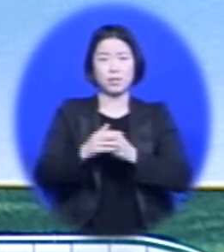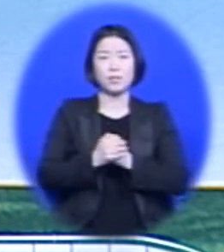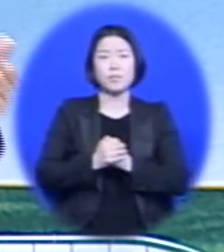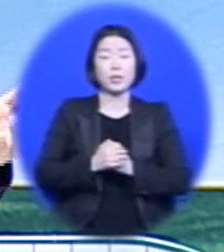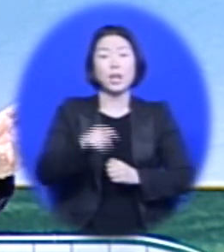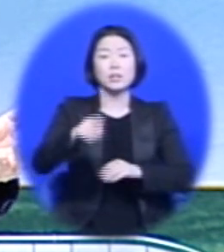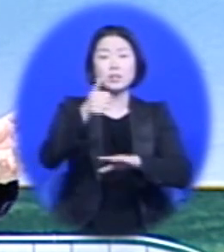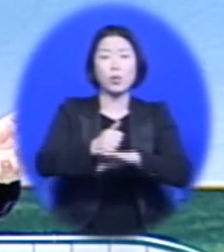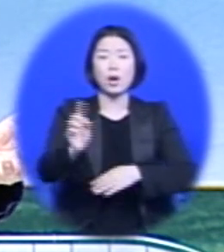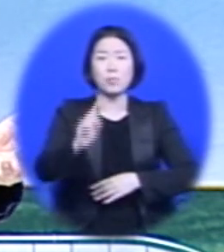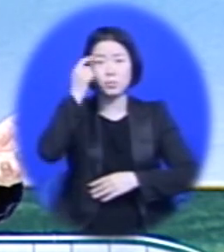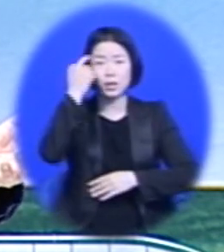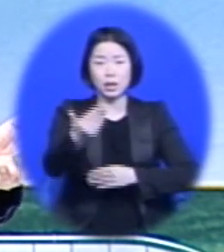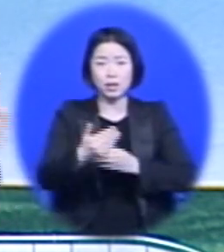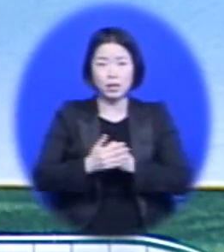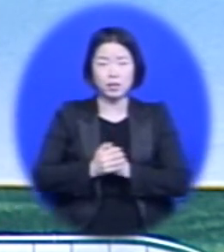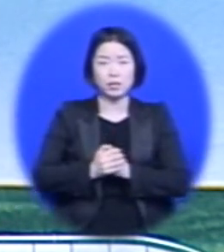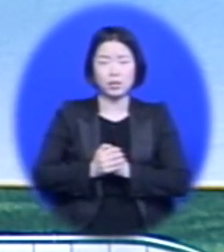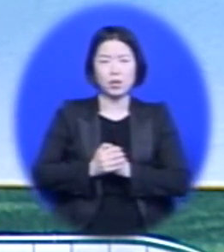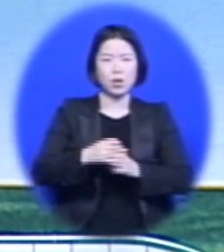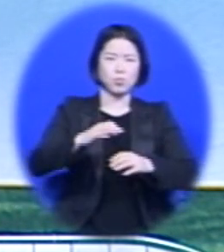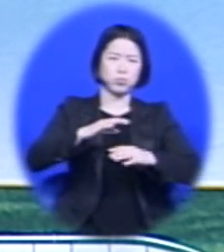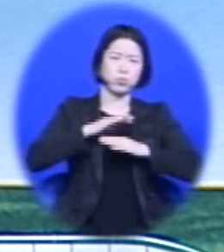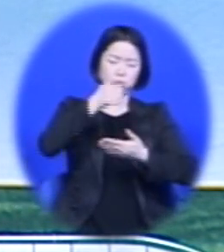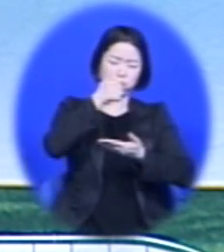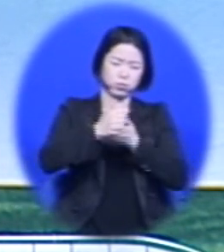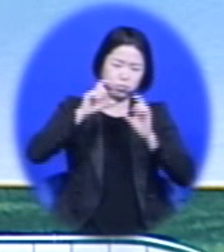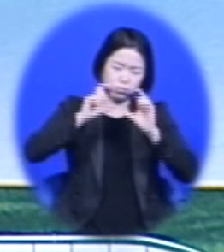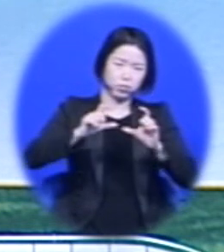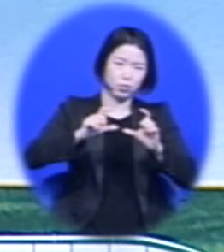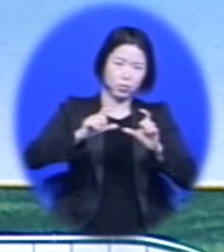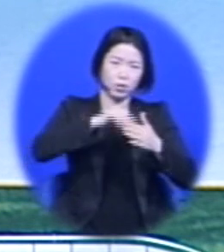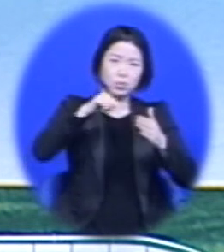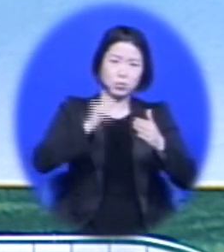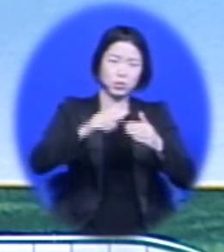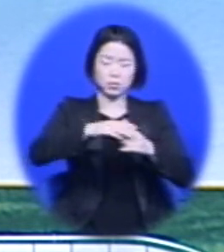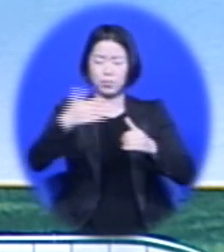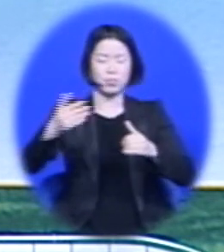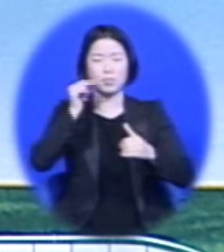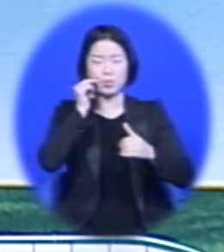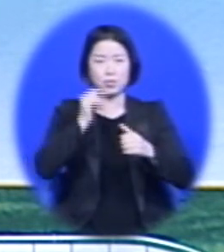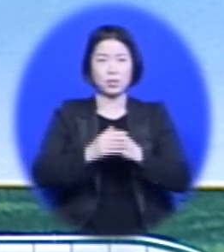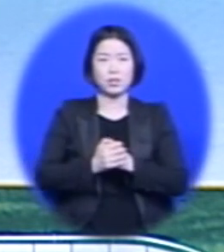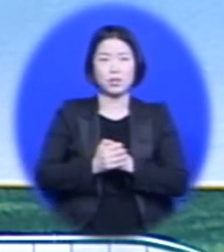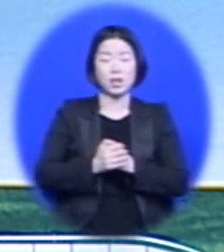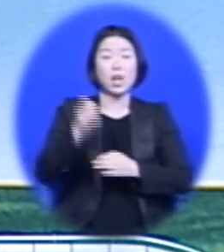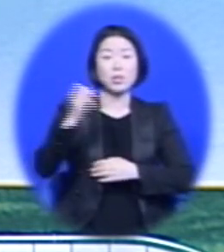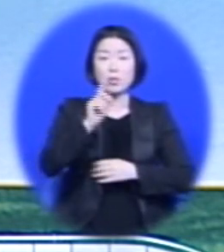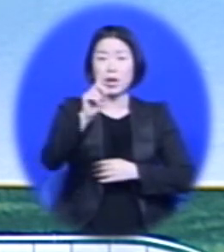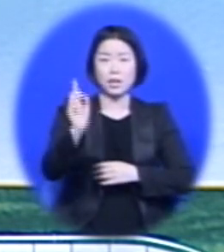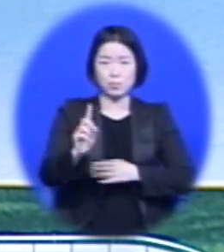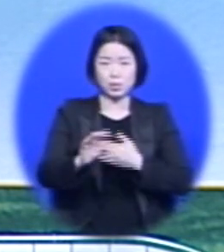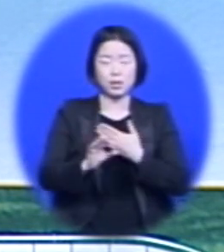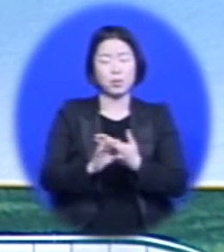그 결과가 뭡니까? 무서운 정죄감 속에서 아직도 헤어나오지를 못하는 거예요. 또 하나가